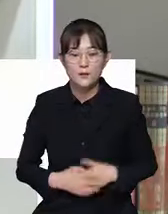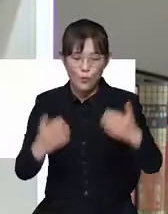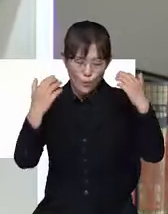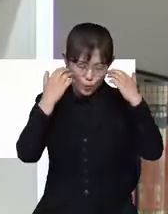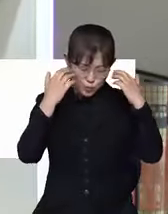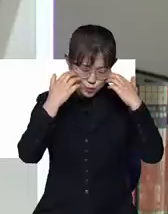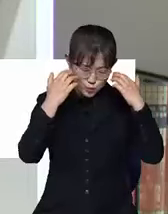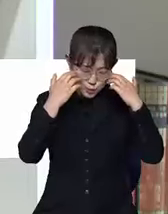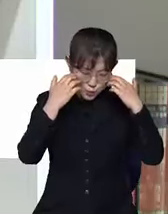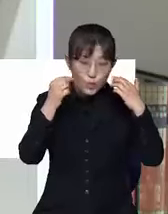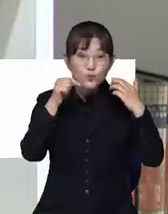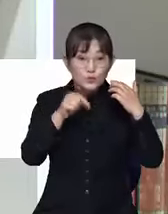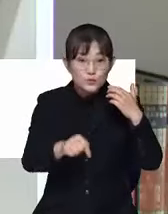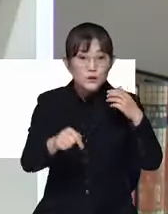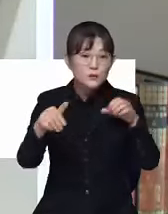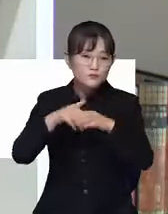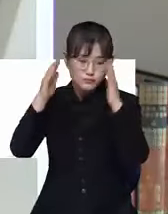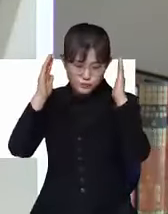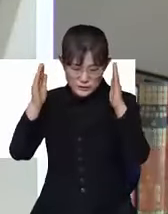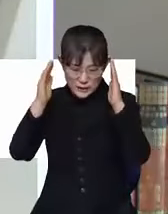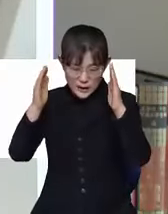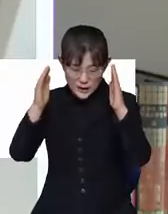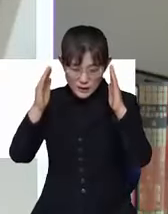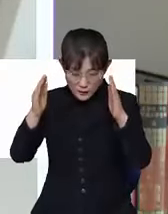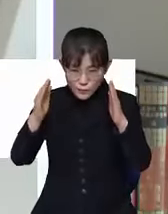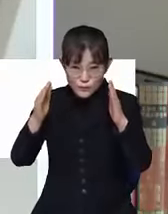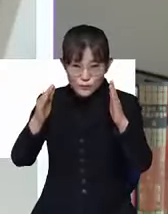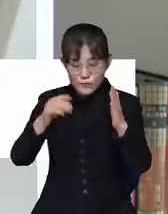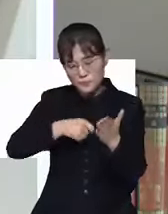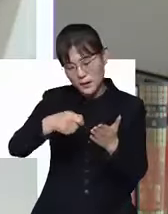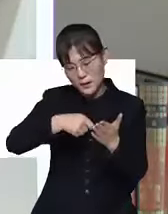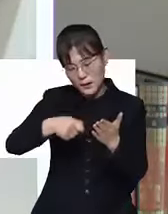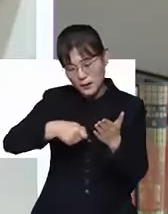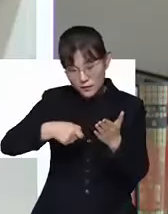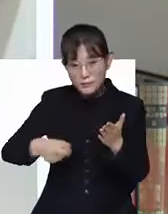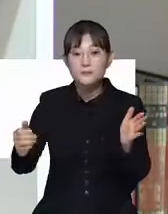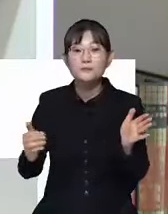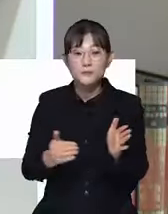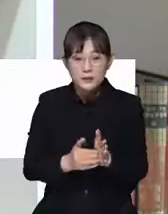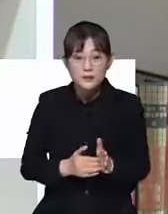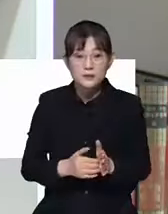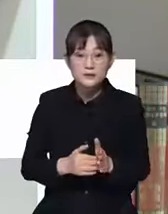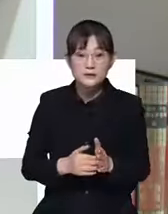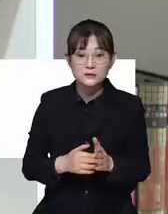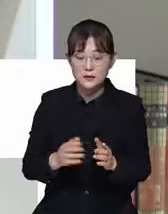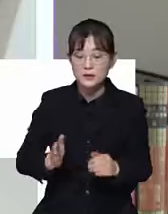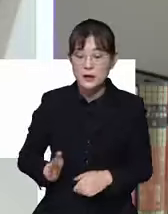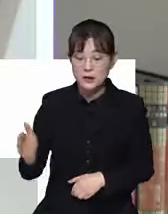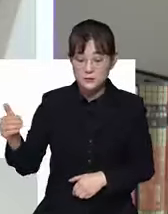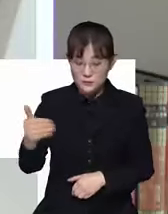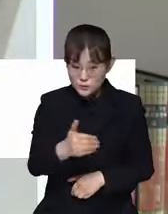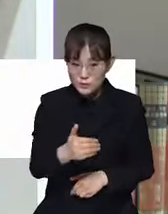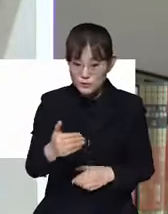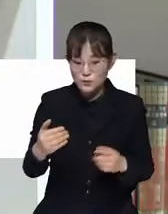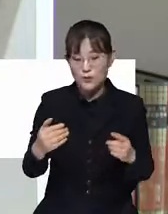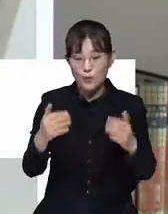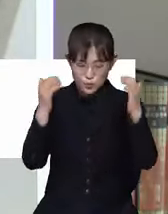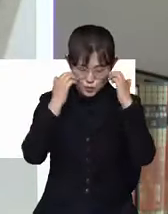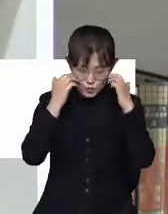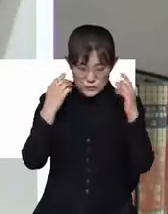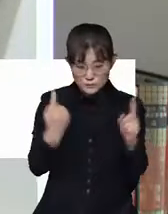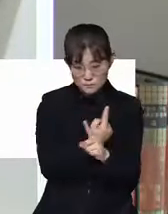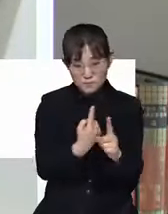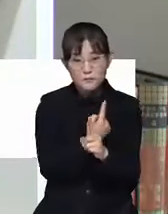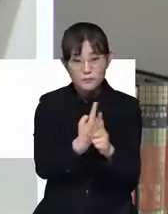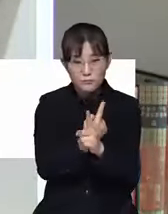문학적 형상화를 통해서 승화시켰고 그 간접적으로는 그걸 치유하는데 그 상처를